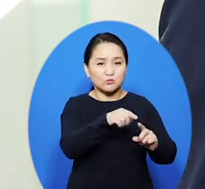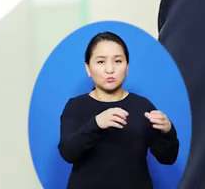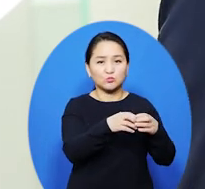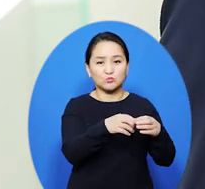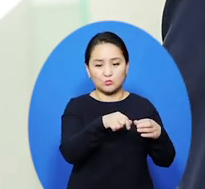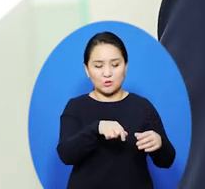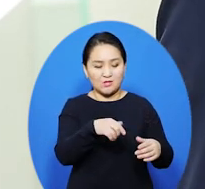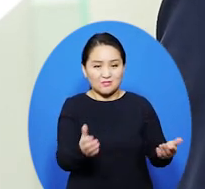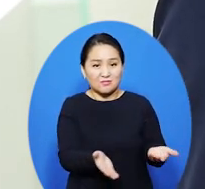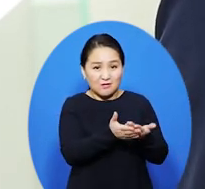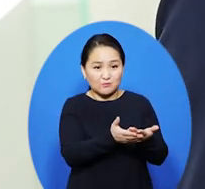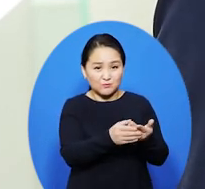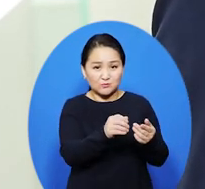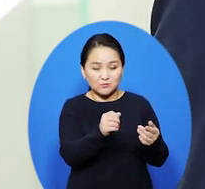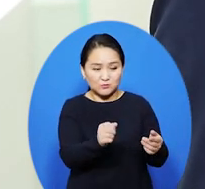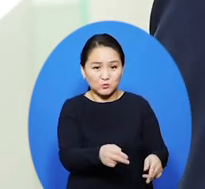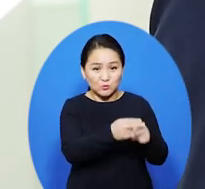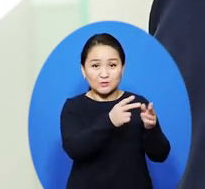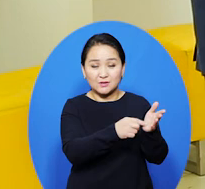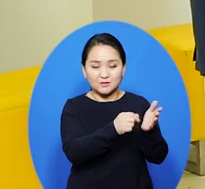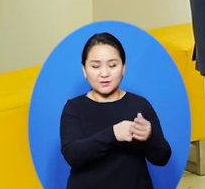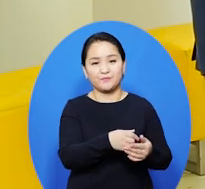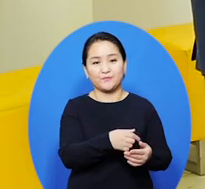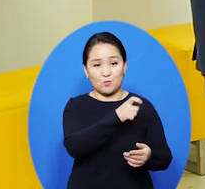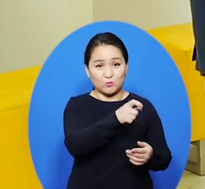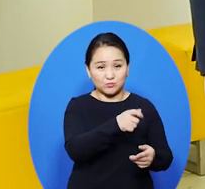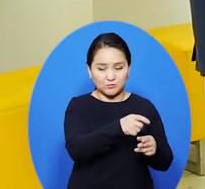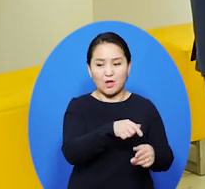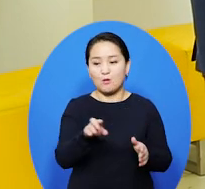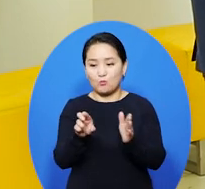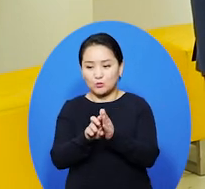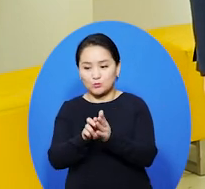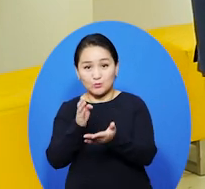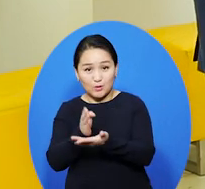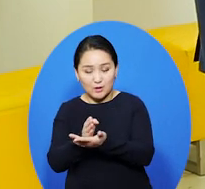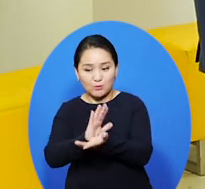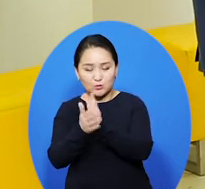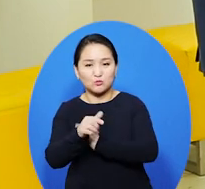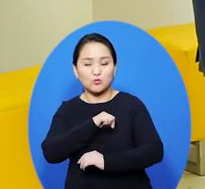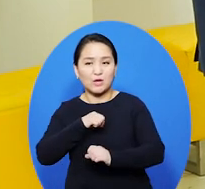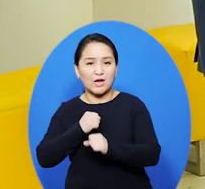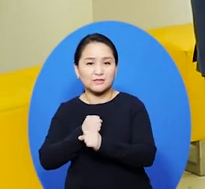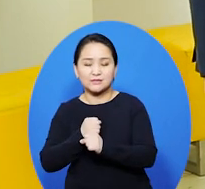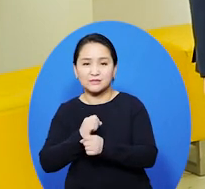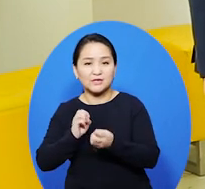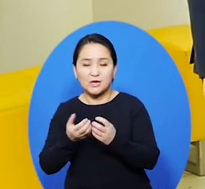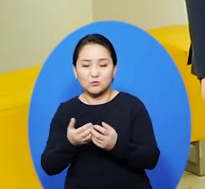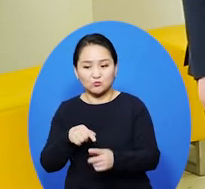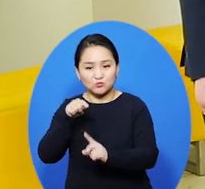тэр хүмүүсийг чиглэж байгаа. А тэрнээс биш боломжтой мөртлөө одоохондоо ажил эрхлэх байгаа залуучуудыг бол зорилтод бүлгийн гэж